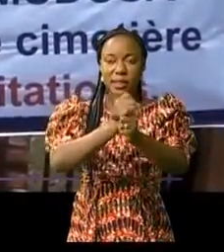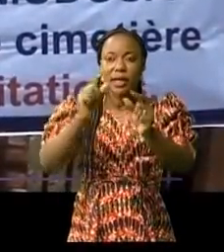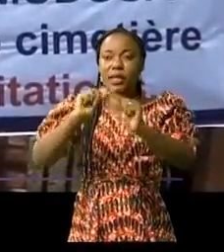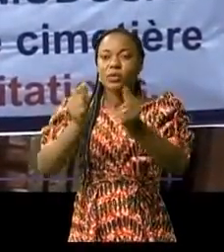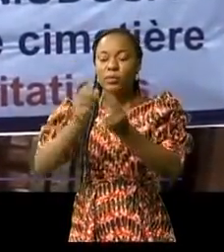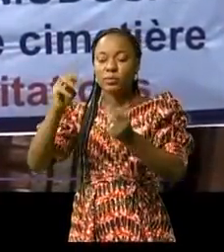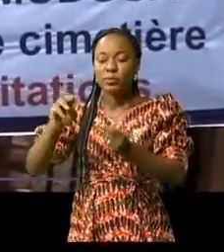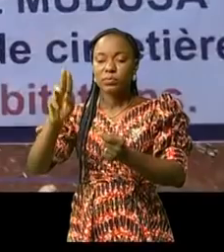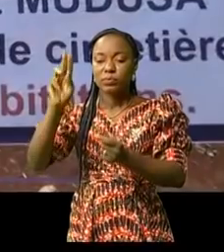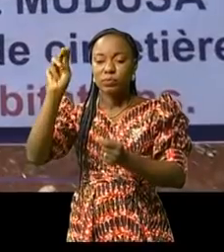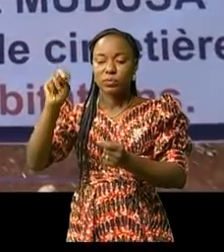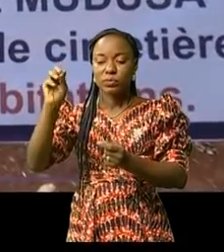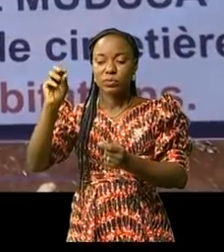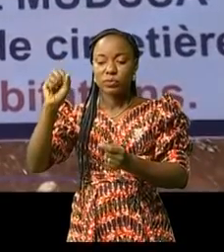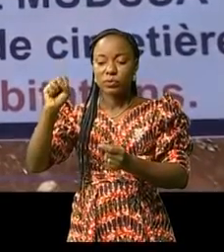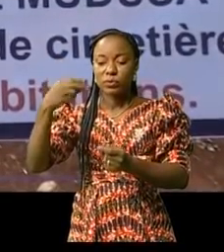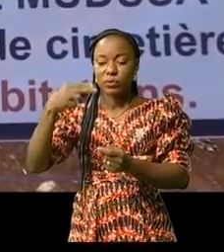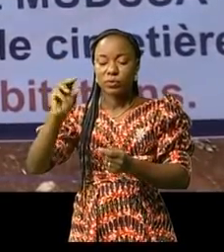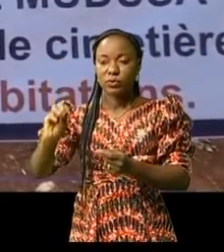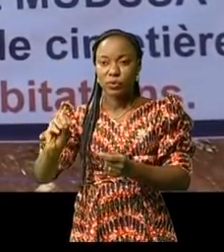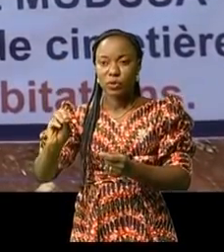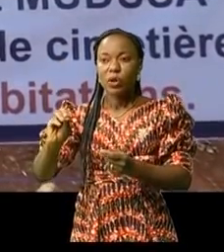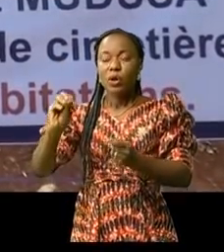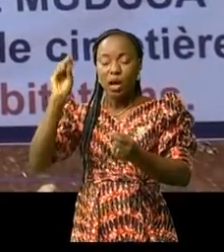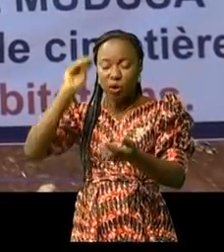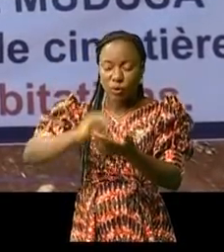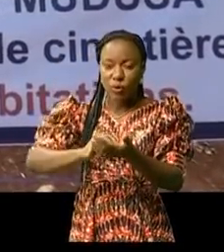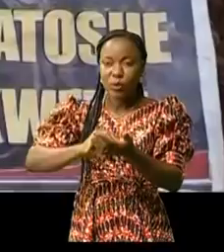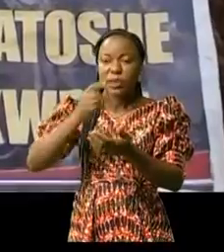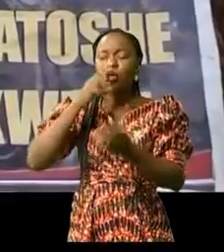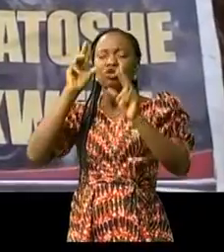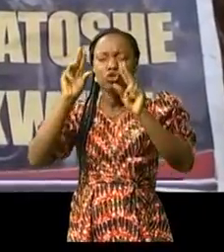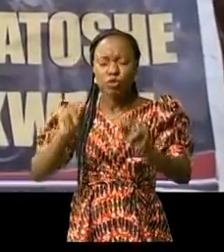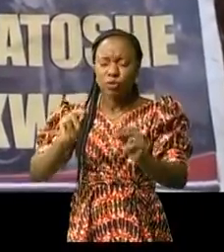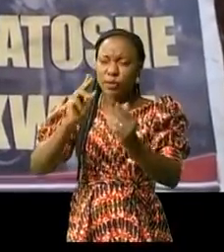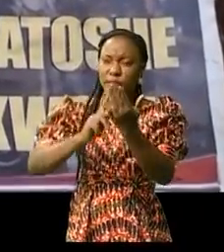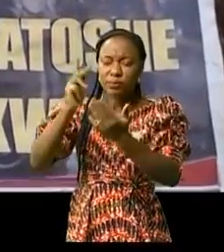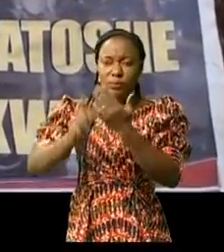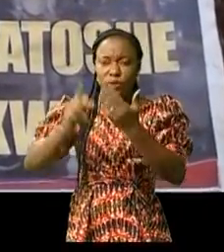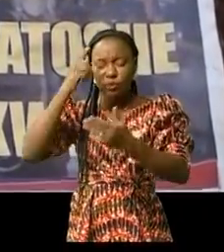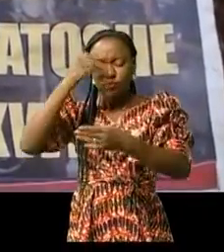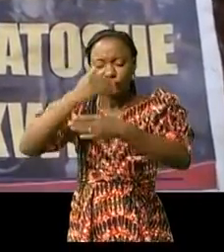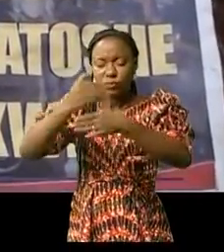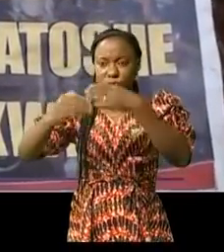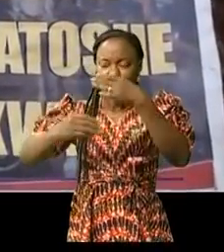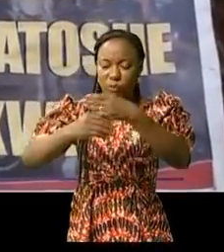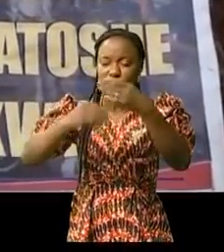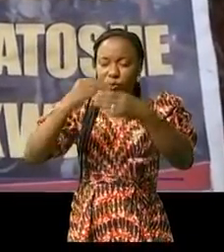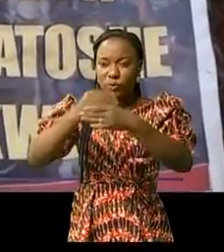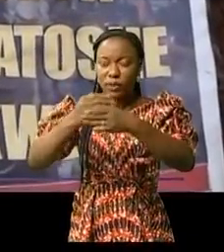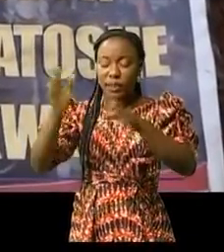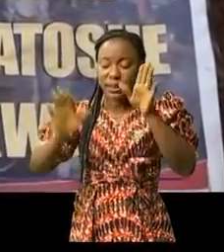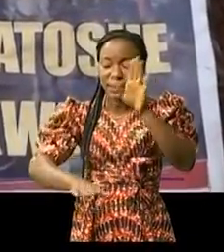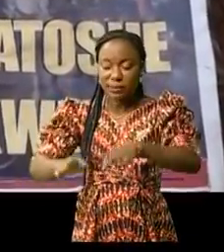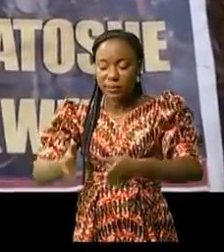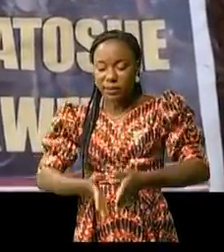le territoire de kabare incorporels une fois dit non au projet d'érection d'un cimetière commercial amiens pindi